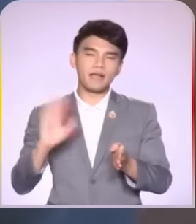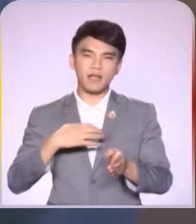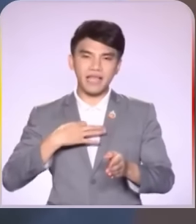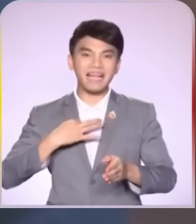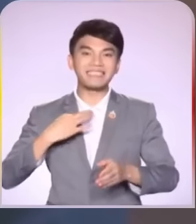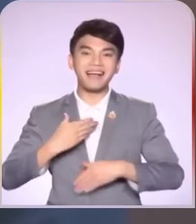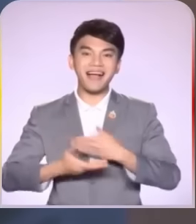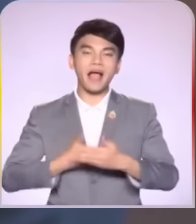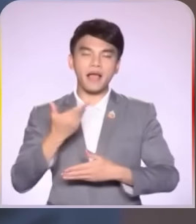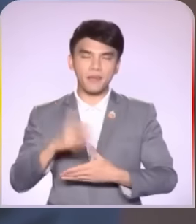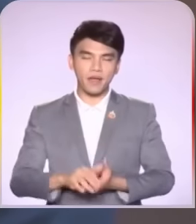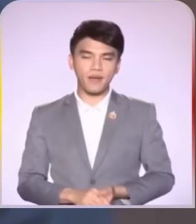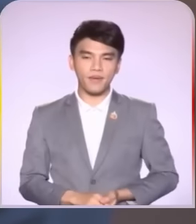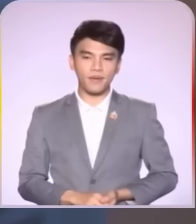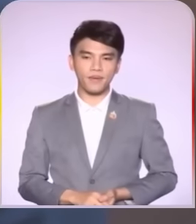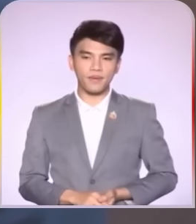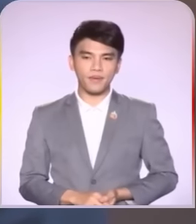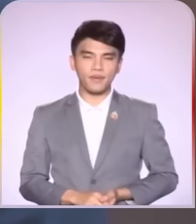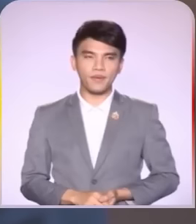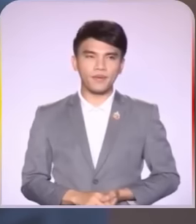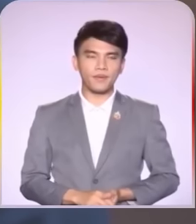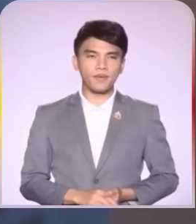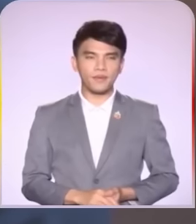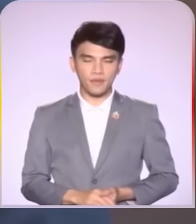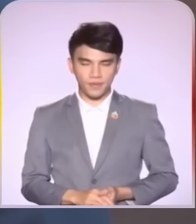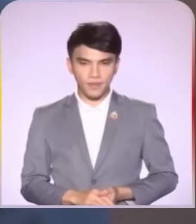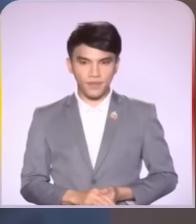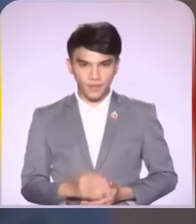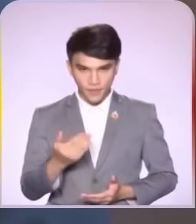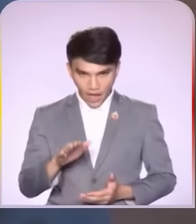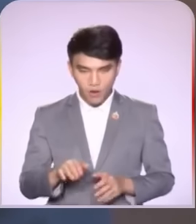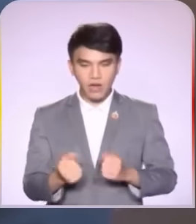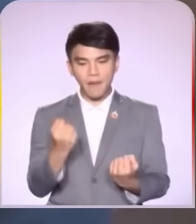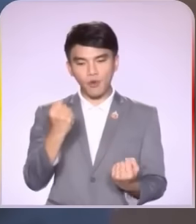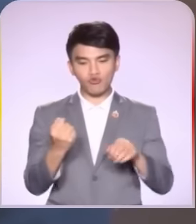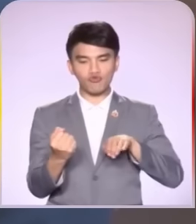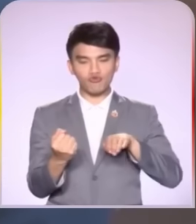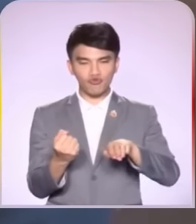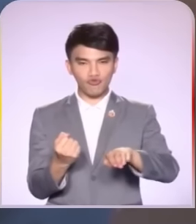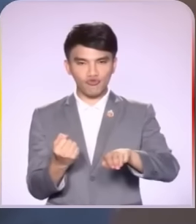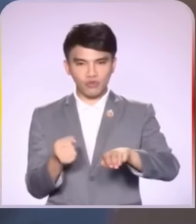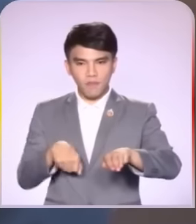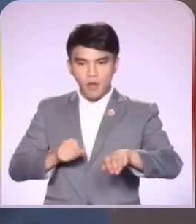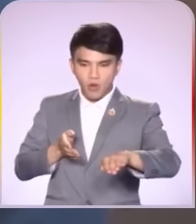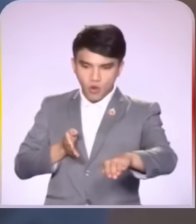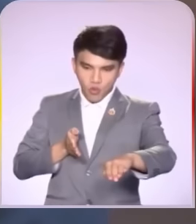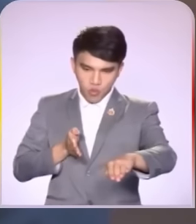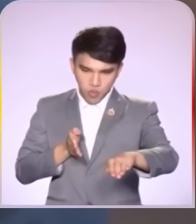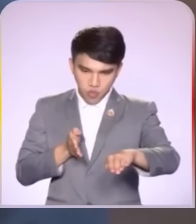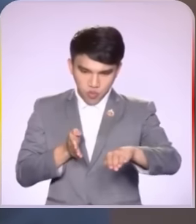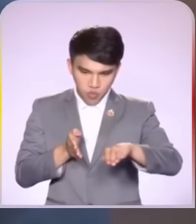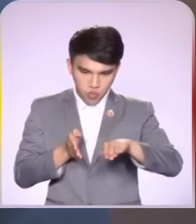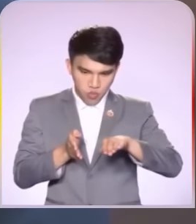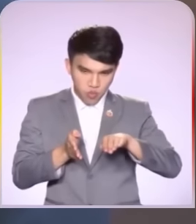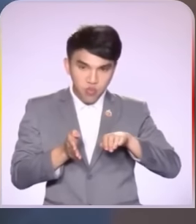ขายเสื้อวินไปมีอยู่ครั้งหนึ่งนะคะเธอนั่งรถออกไปกับสามีถูกนายอรรถพลขี่รถจักรยานยนต์